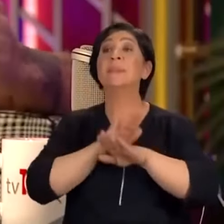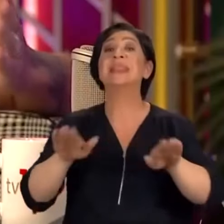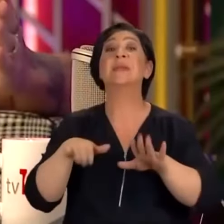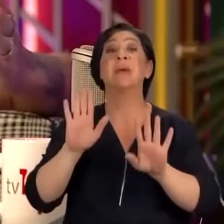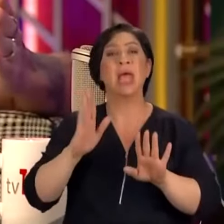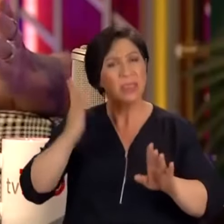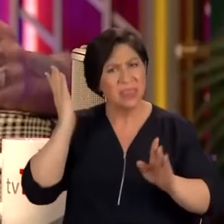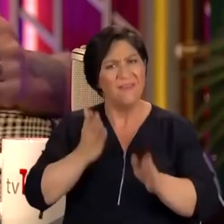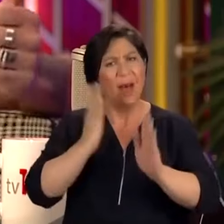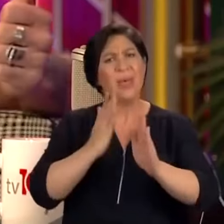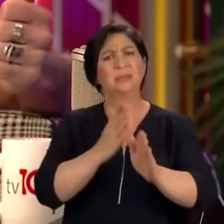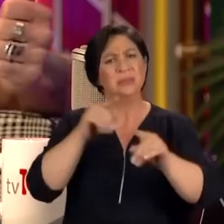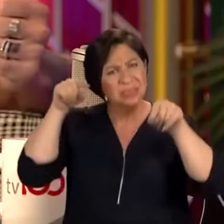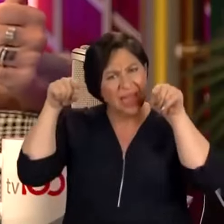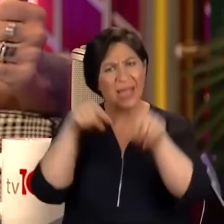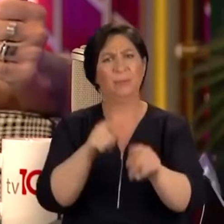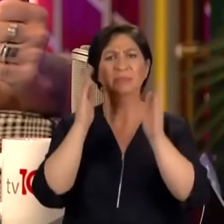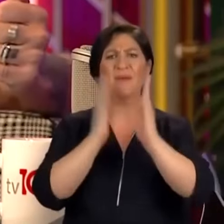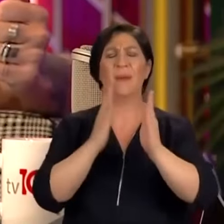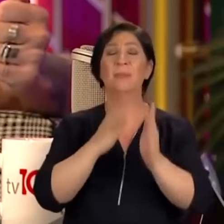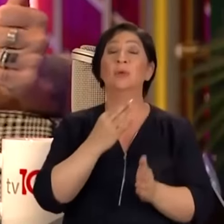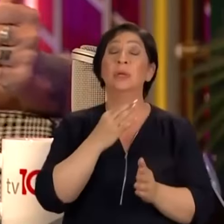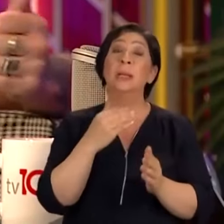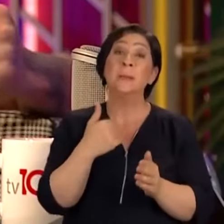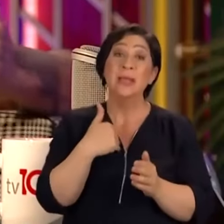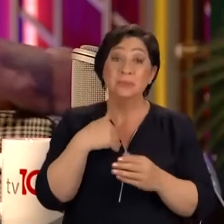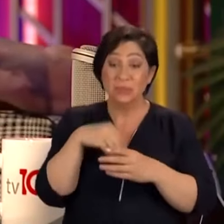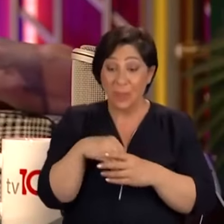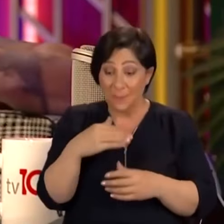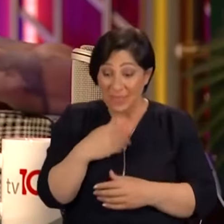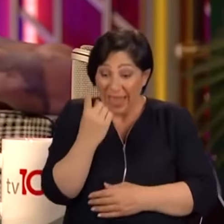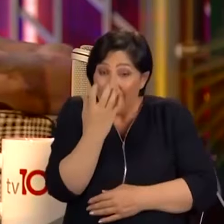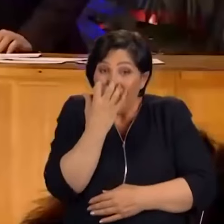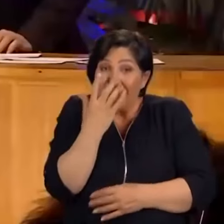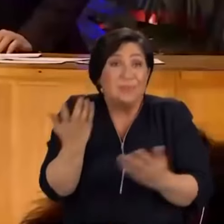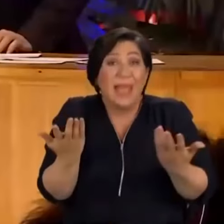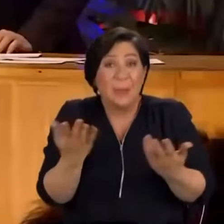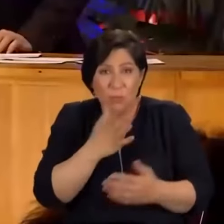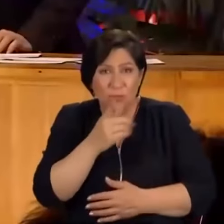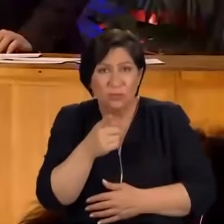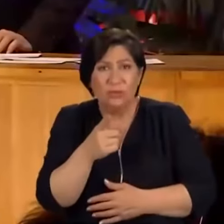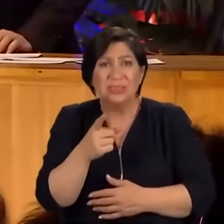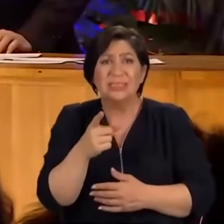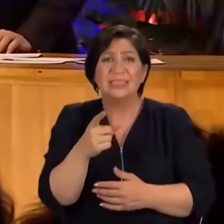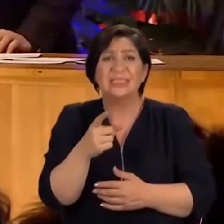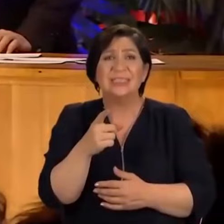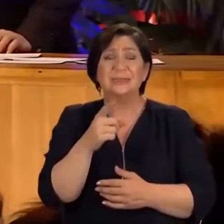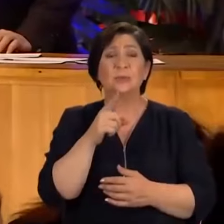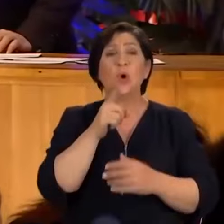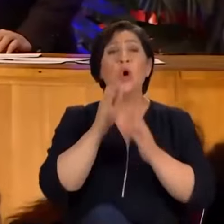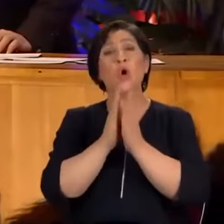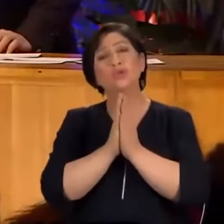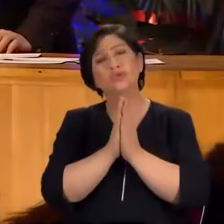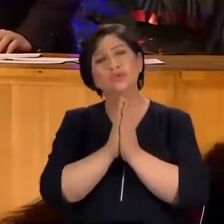bitirme git Ark asından yani benim için Çünkü Eee bizim Aslında tek beklediğimiz şuydu mesela burada